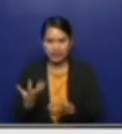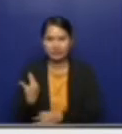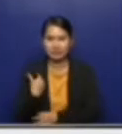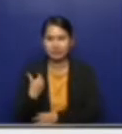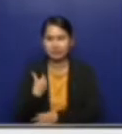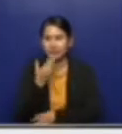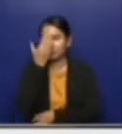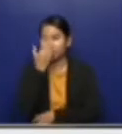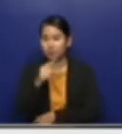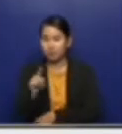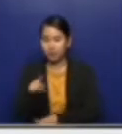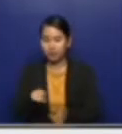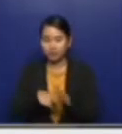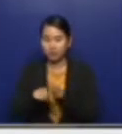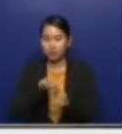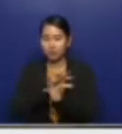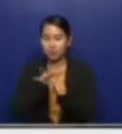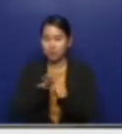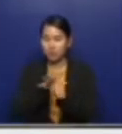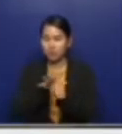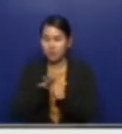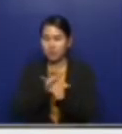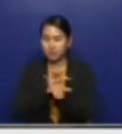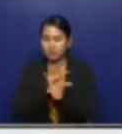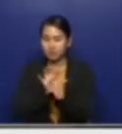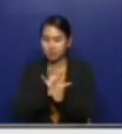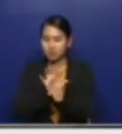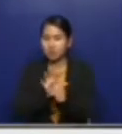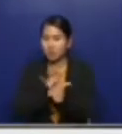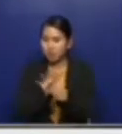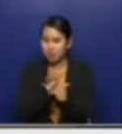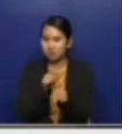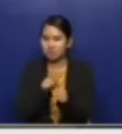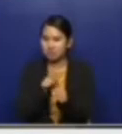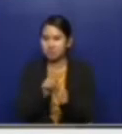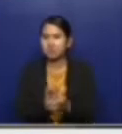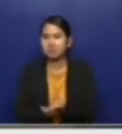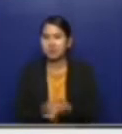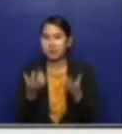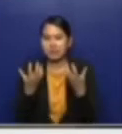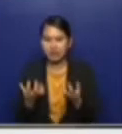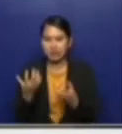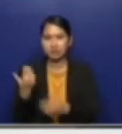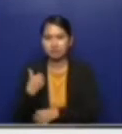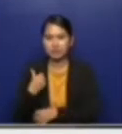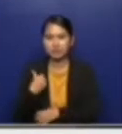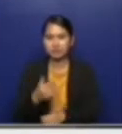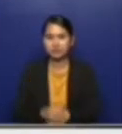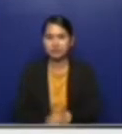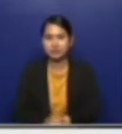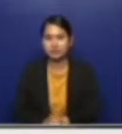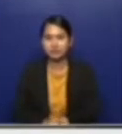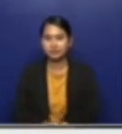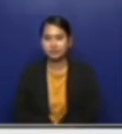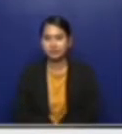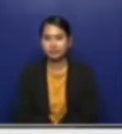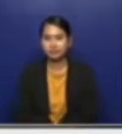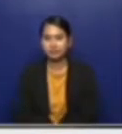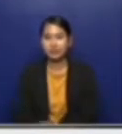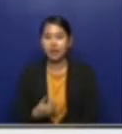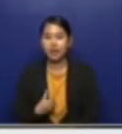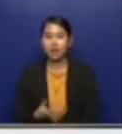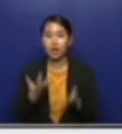าตัวโควิดเนี่ยตัวสภาพแวดล้อมของโรคระบาดเนี่ยมันหนักเราส่งออก